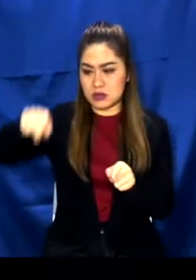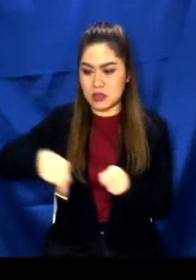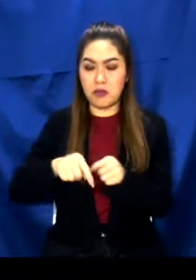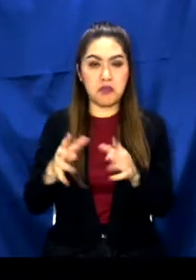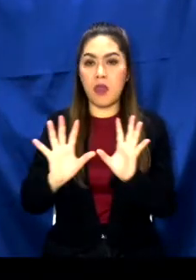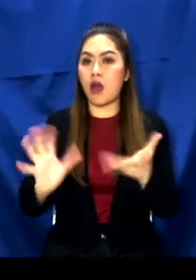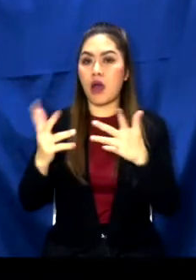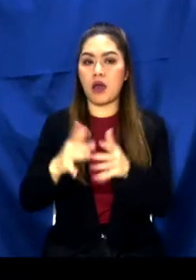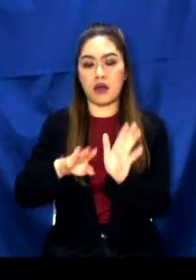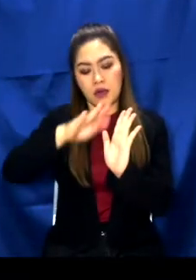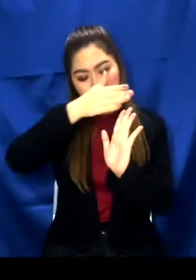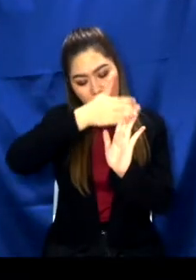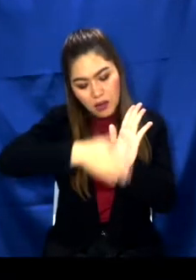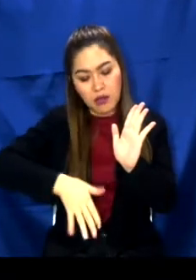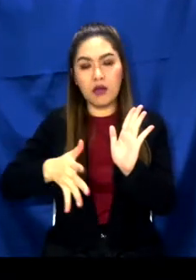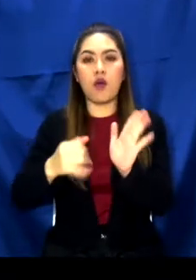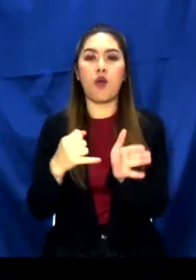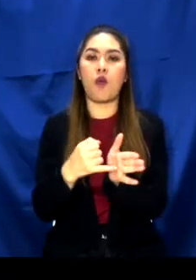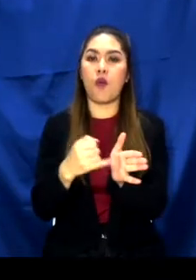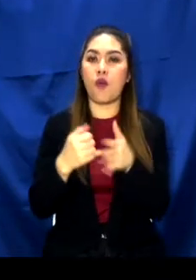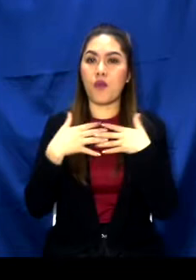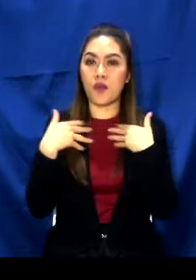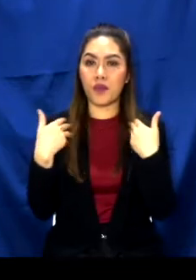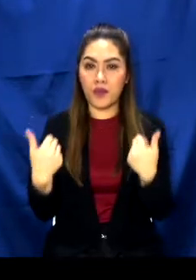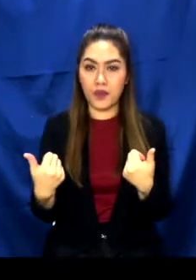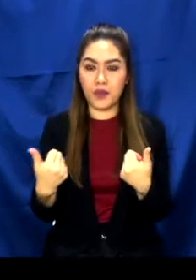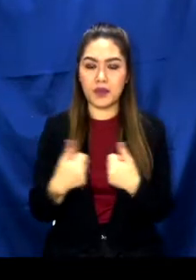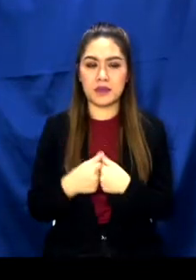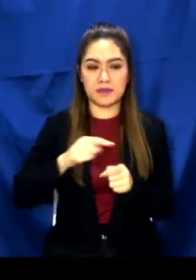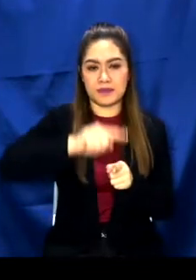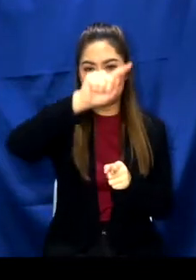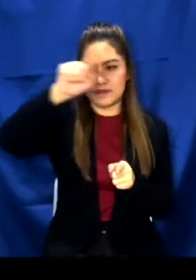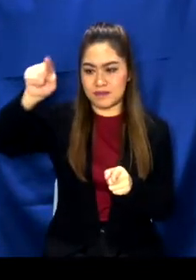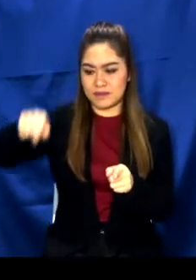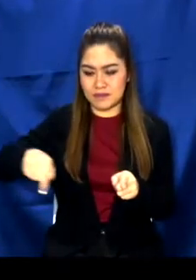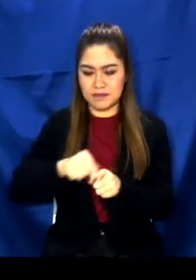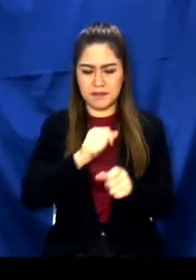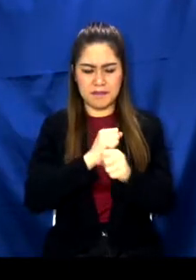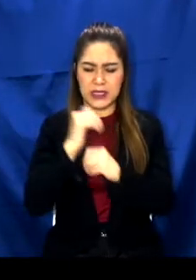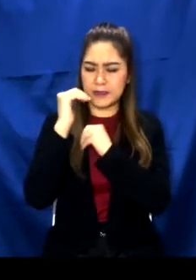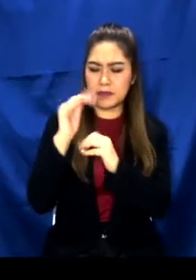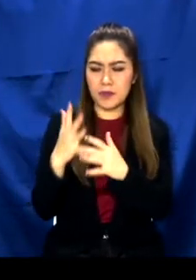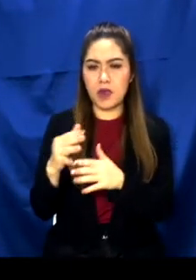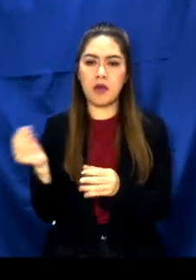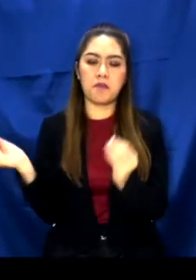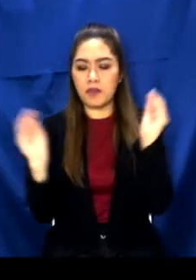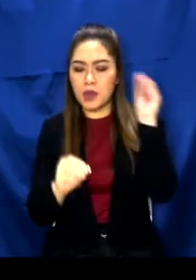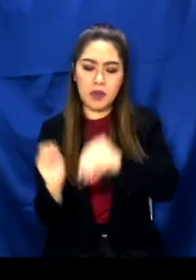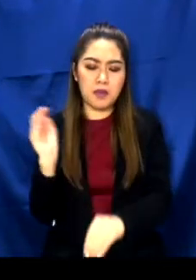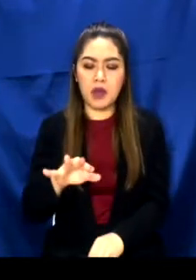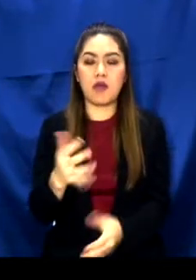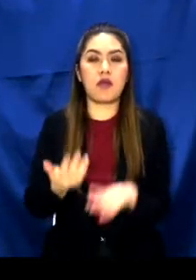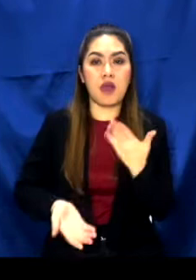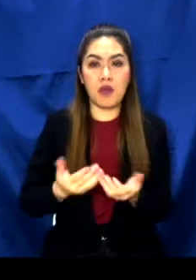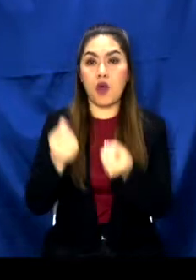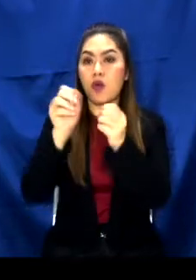ล่งๆทำให้เราออกแบบง่ายยิ่งขึ้นก็คือไม่มีสี่เหลี่ยมมากั้นแล้วคราวนี้เราจะออกแบบอะไรก็ได้จะใส่อะไรลงไปก็ได้แล้วเดี๋ยวพอเราออก